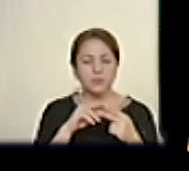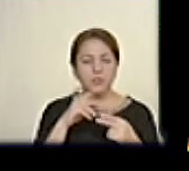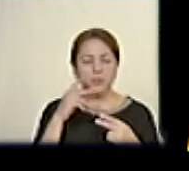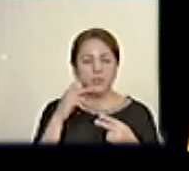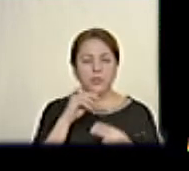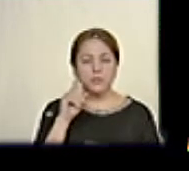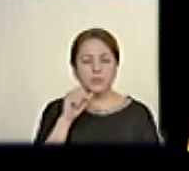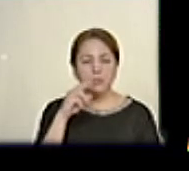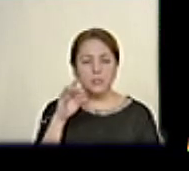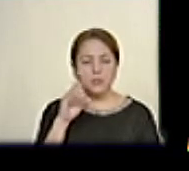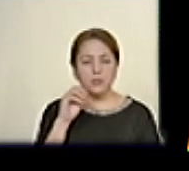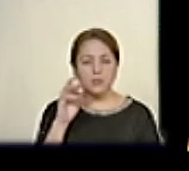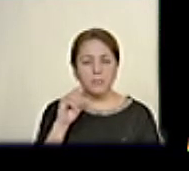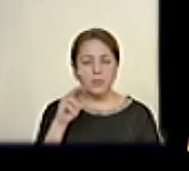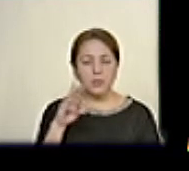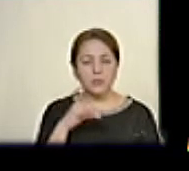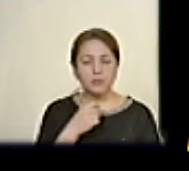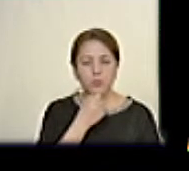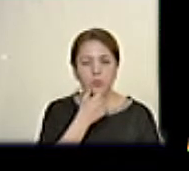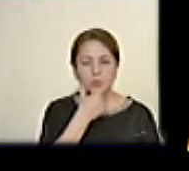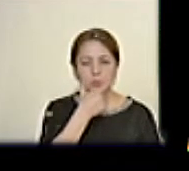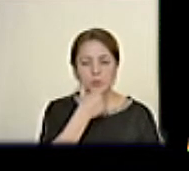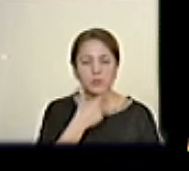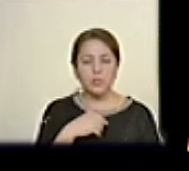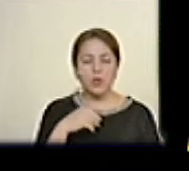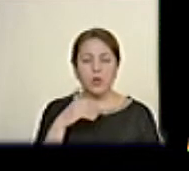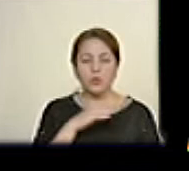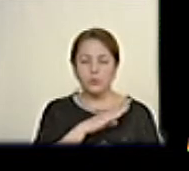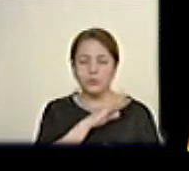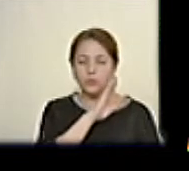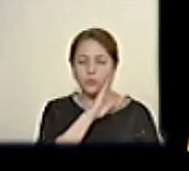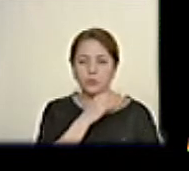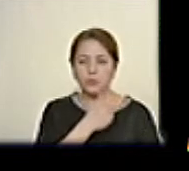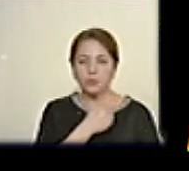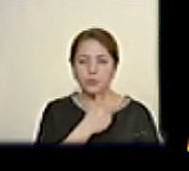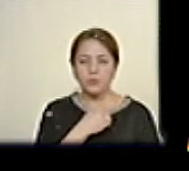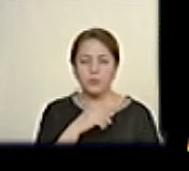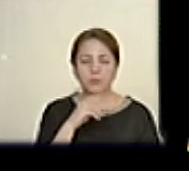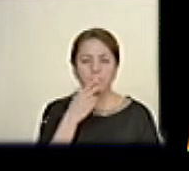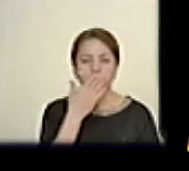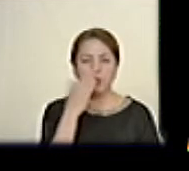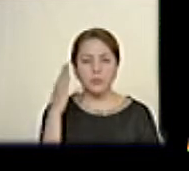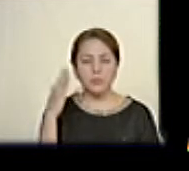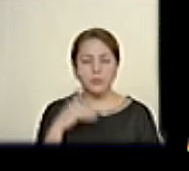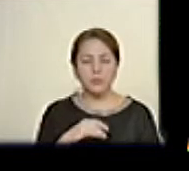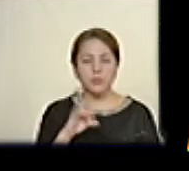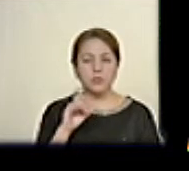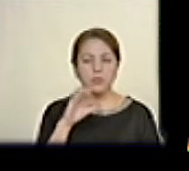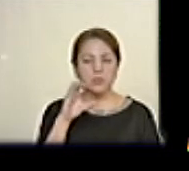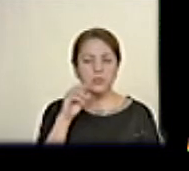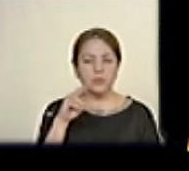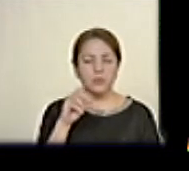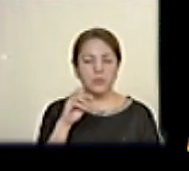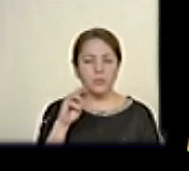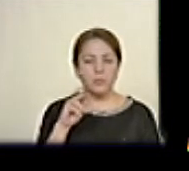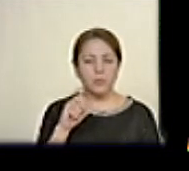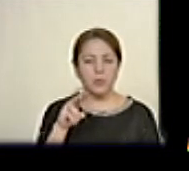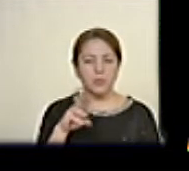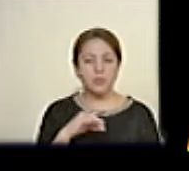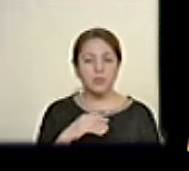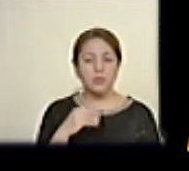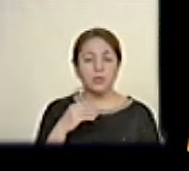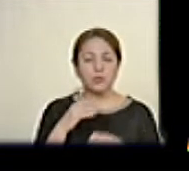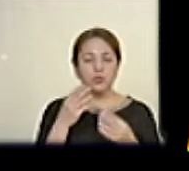улыбнулись сонные березки, растрепали шелковые косы. Крапива шепчет